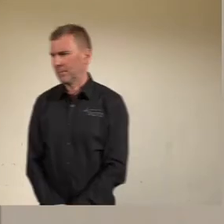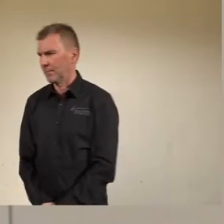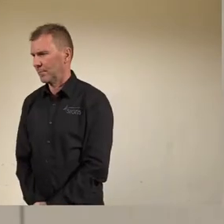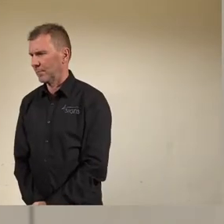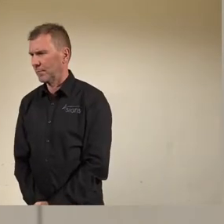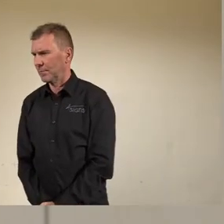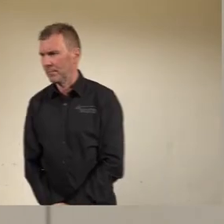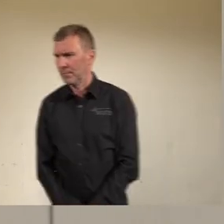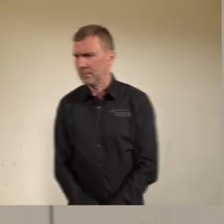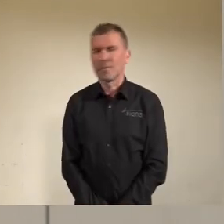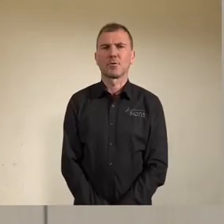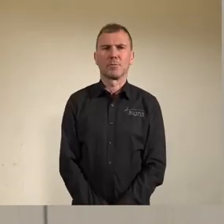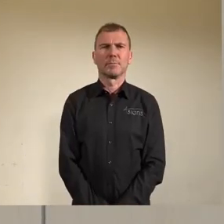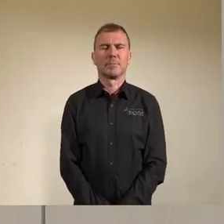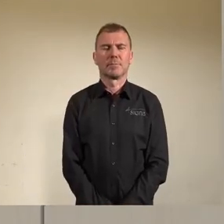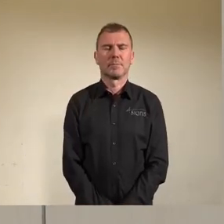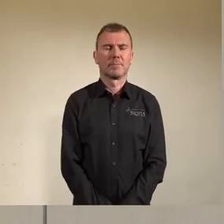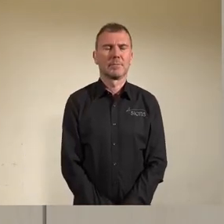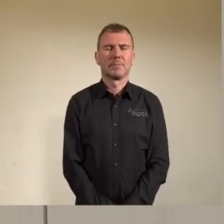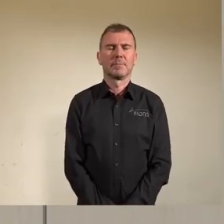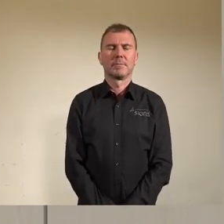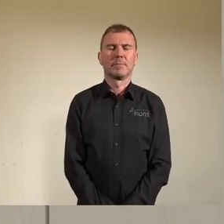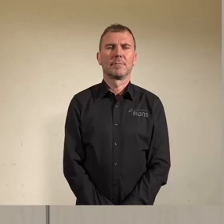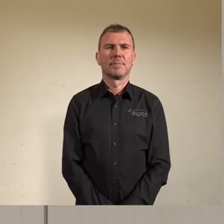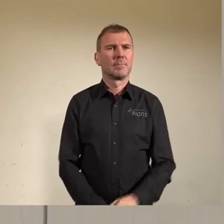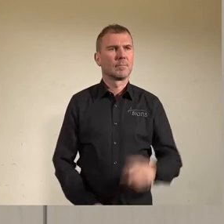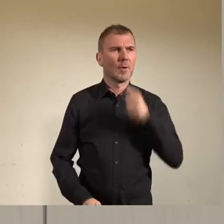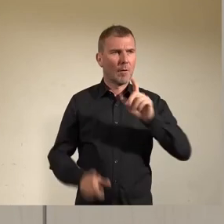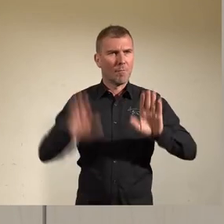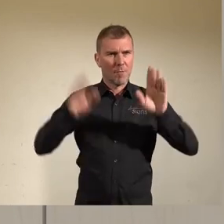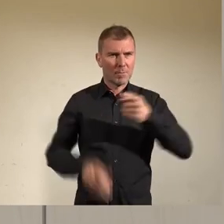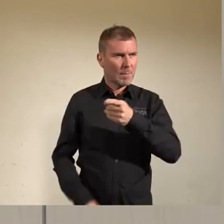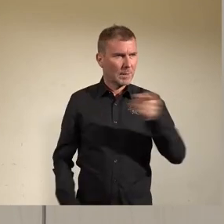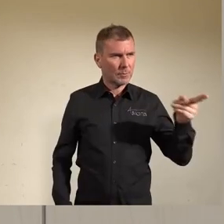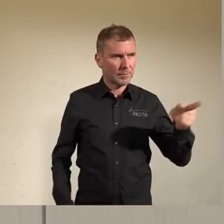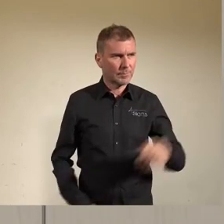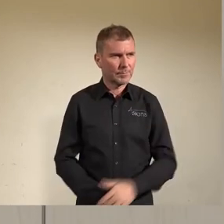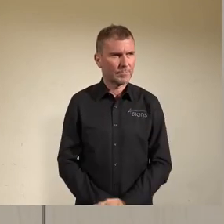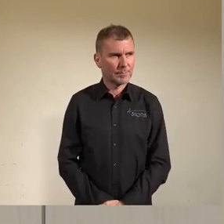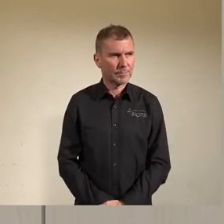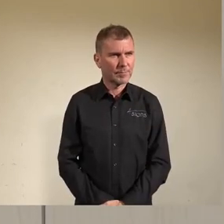So, meine Damen, meine Herren, gibt es weitere Wortmeldungen? Herr Nitsche.